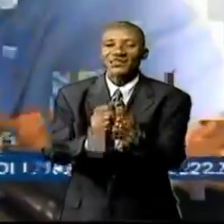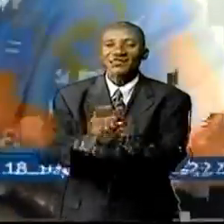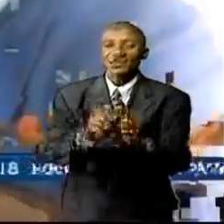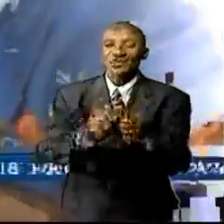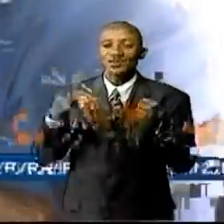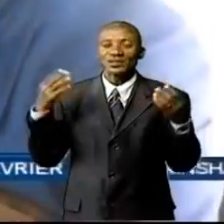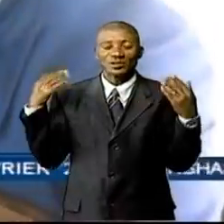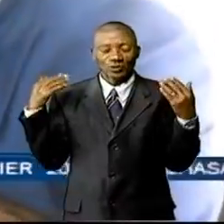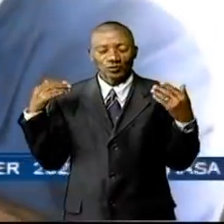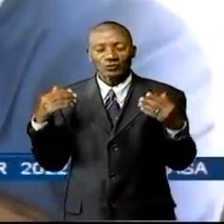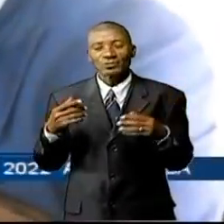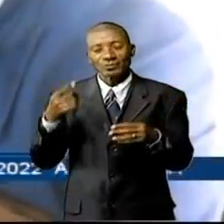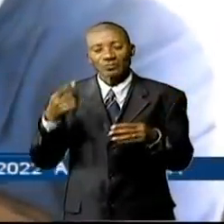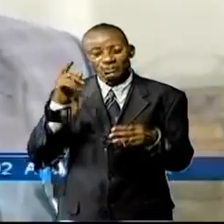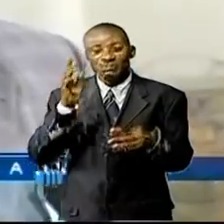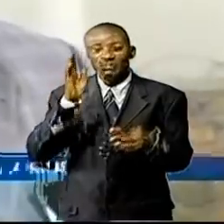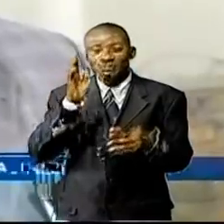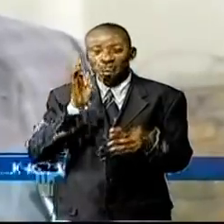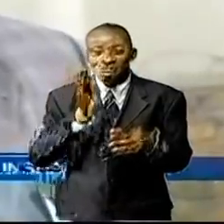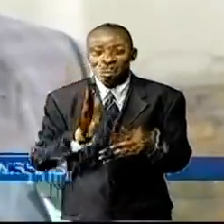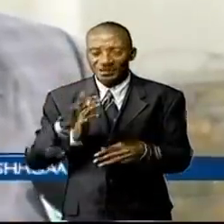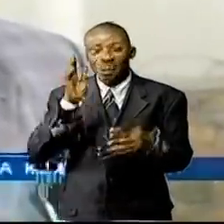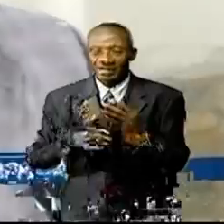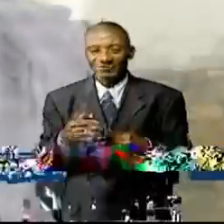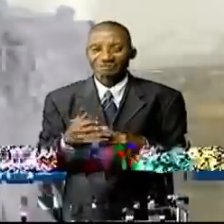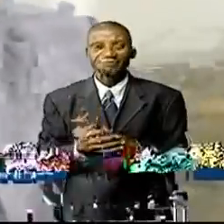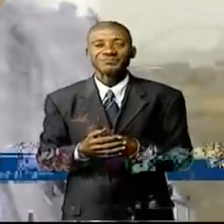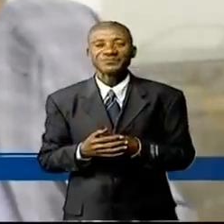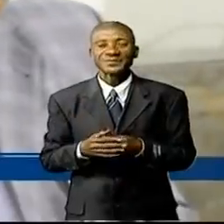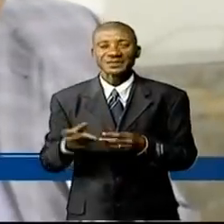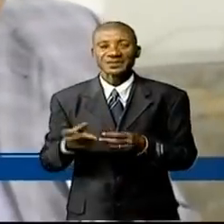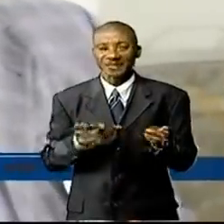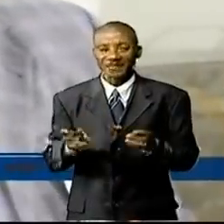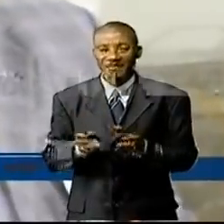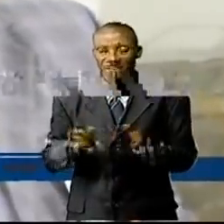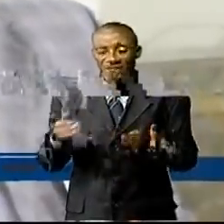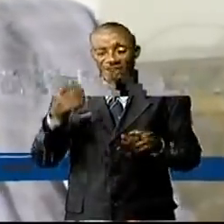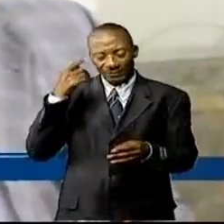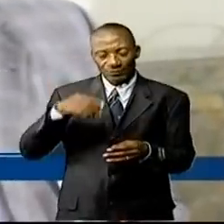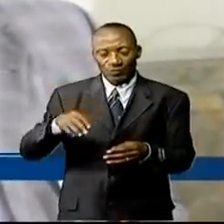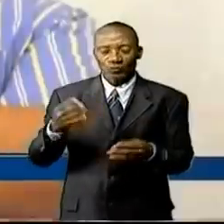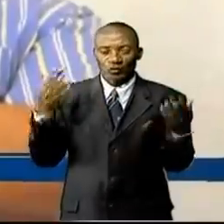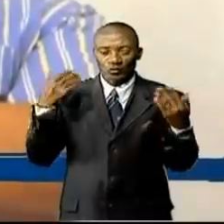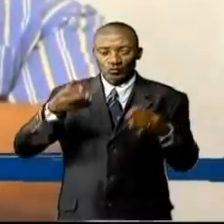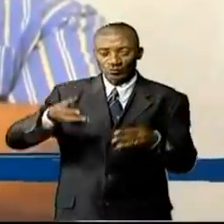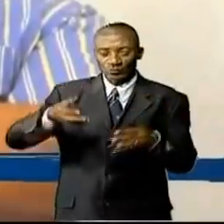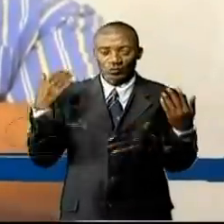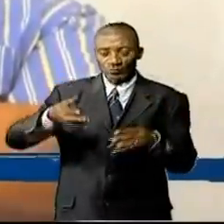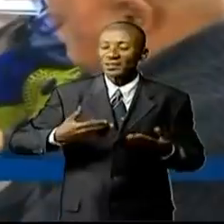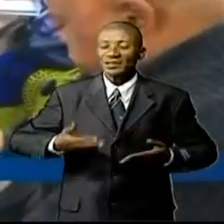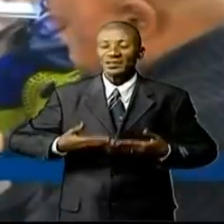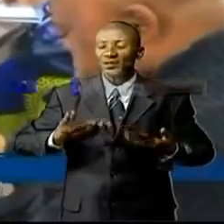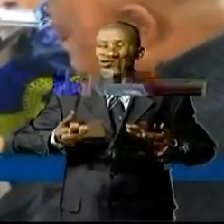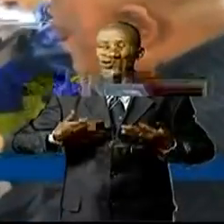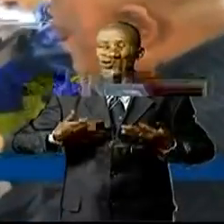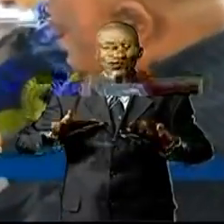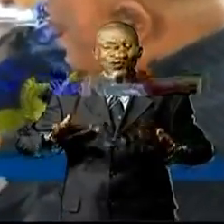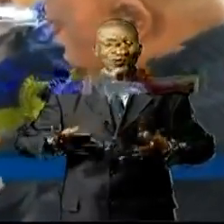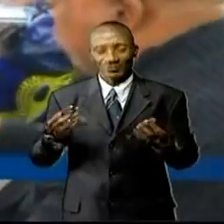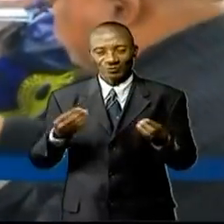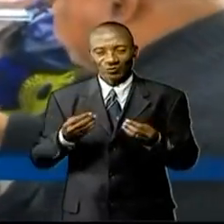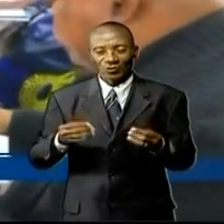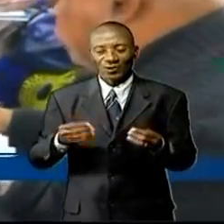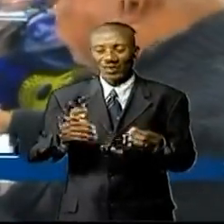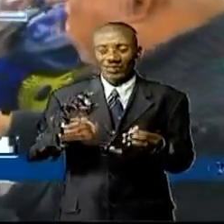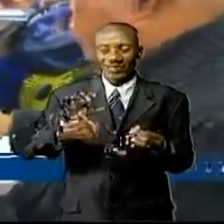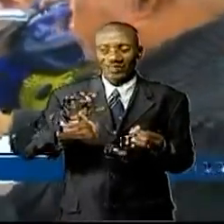des mêmes pères et mêmes mères, a souligné le directeur général de la Régie des Eaux avec satisfaction. Pour la RTNC, peu importe